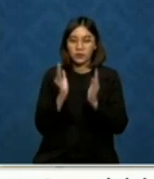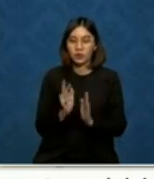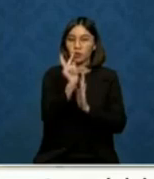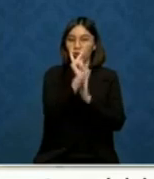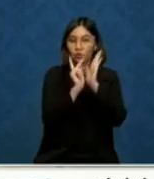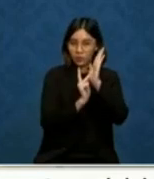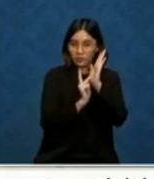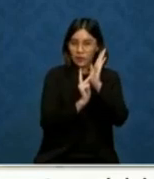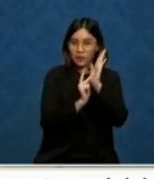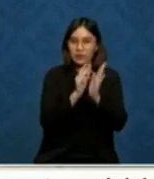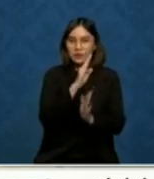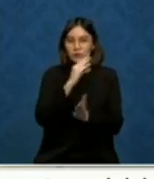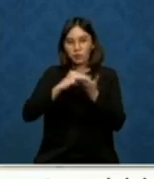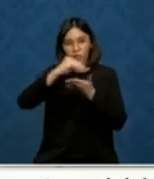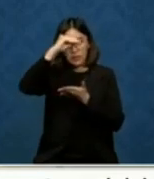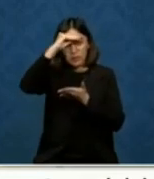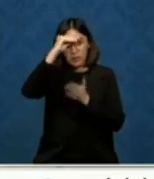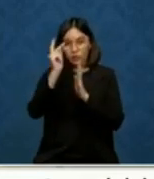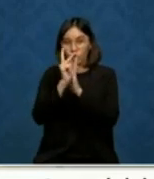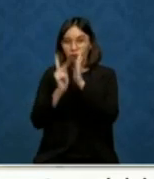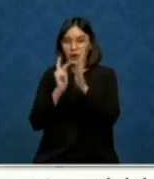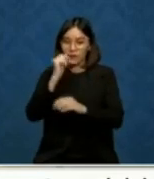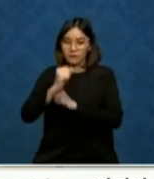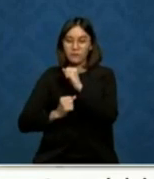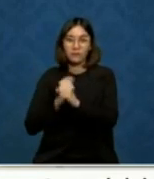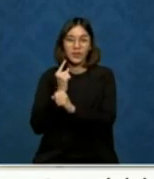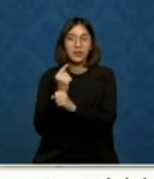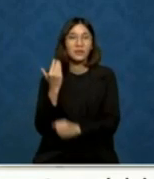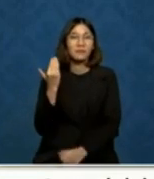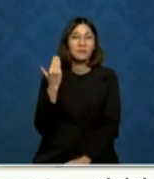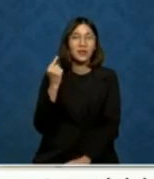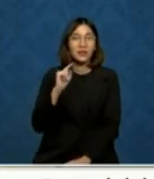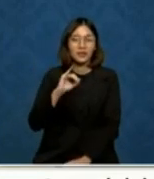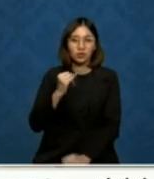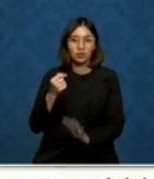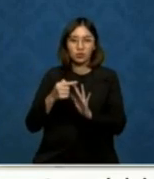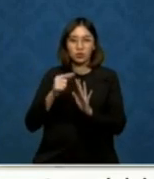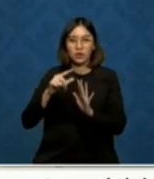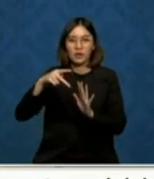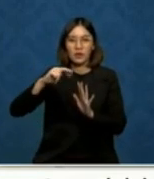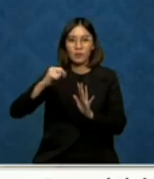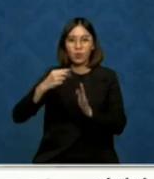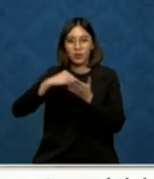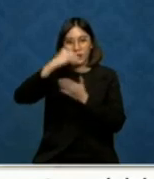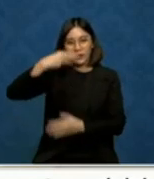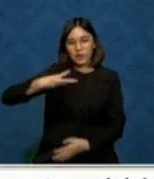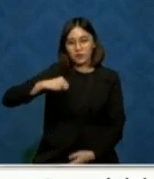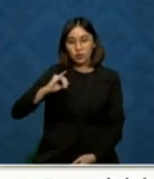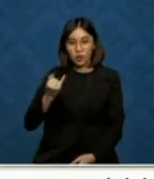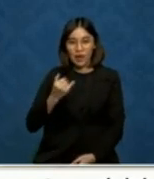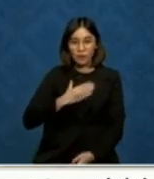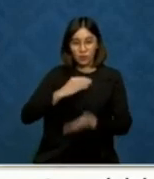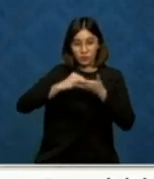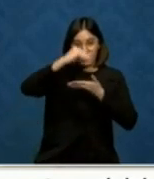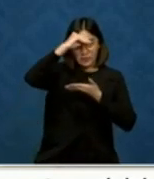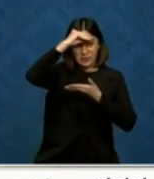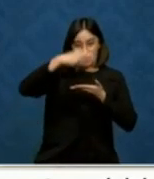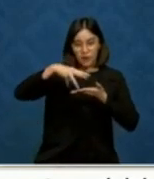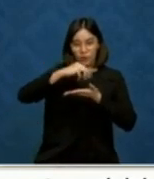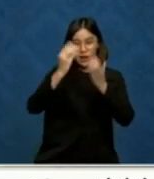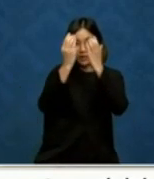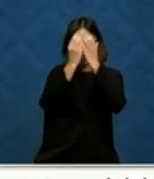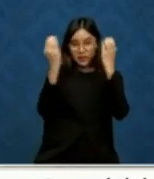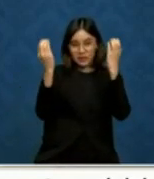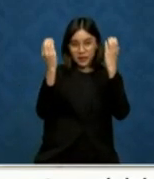ล้วก็เวลาเราเรียนกฎหมายปีหนึ่งเมื่อสักครู่นั้นท่านจุลพงษ์เรียนที่จุฬานะฮะผมเรียนที่ธรรมศาสตร์ต